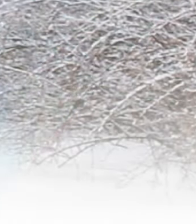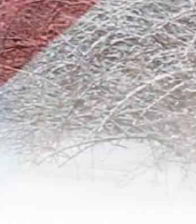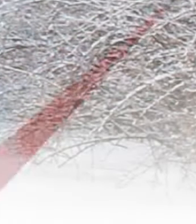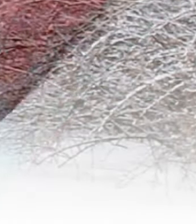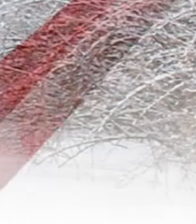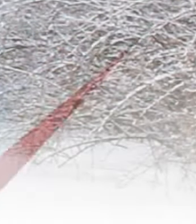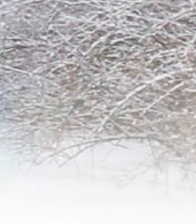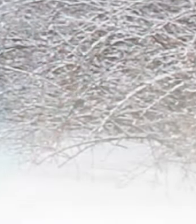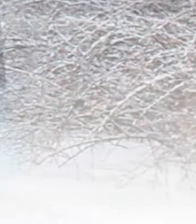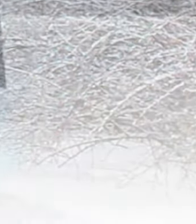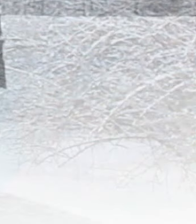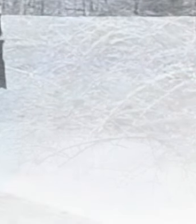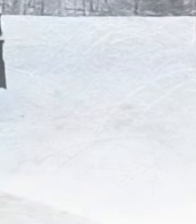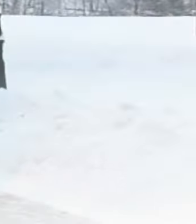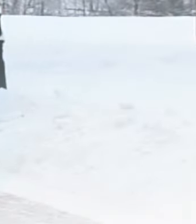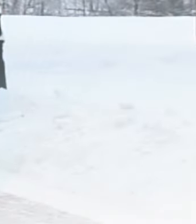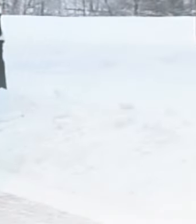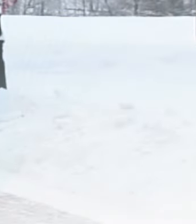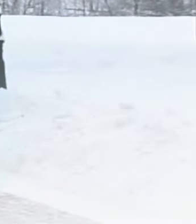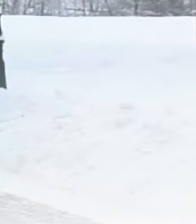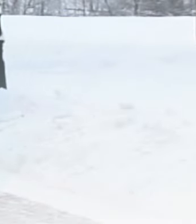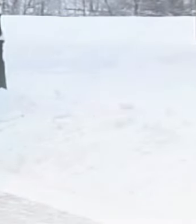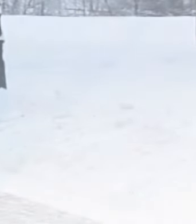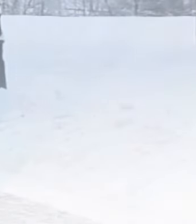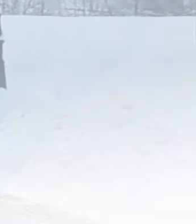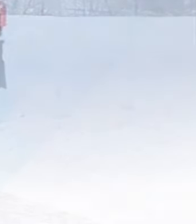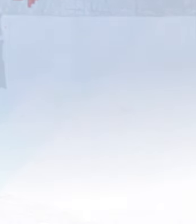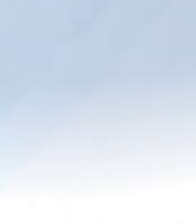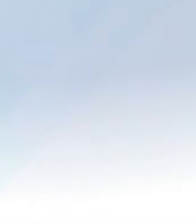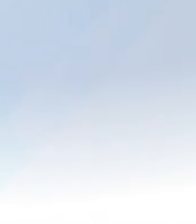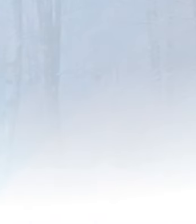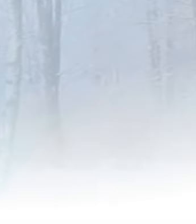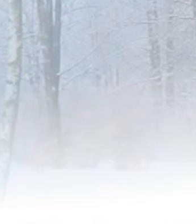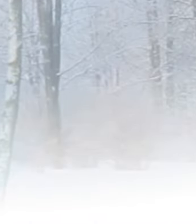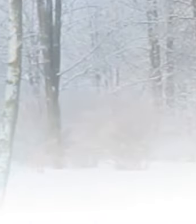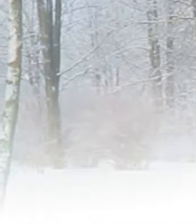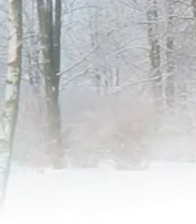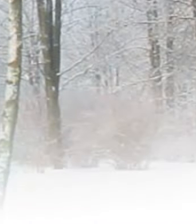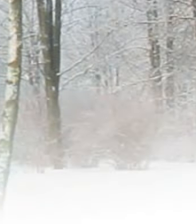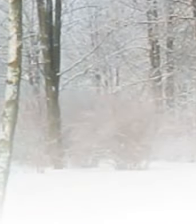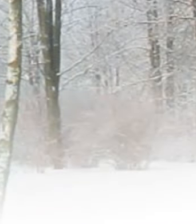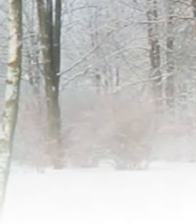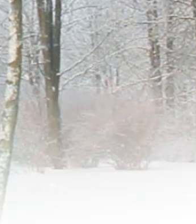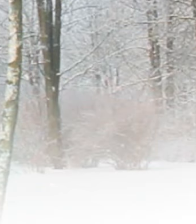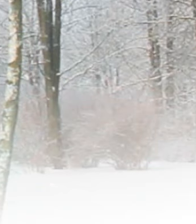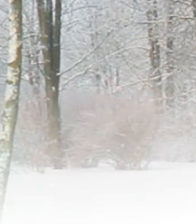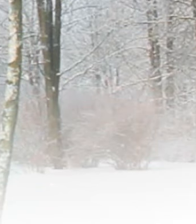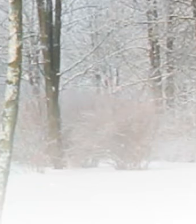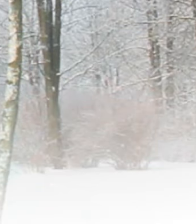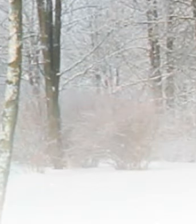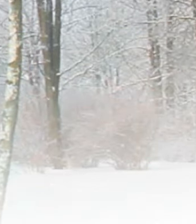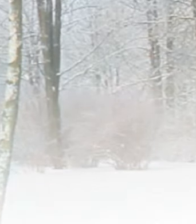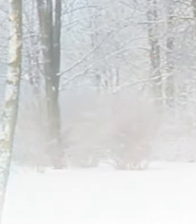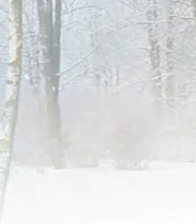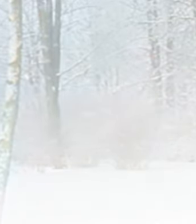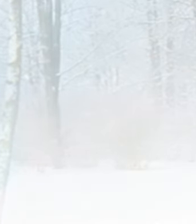-33. Светлавы дзень ў параўнанні сі радой павялічыцца на 4 хвіліны і складе 9-га 1